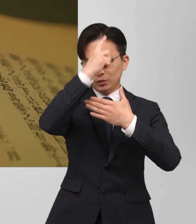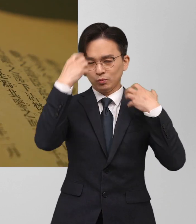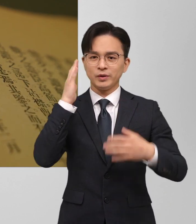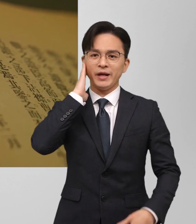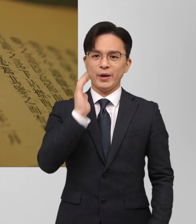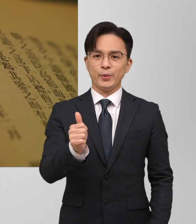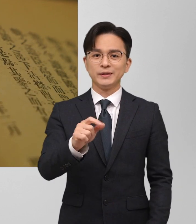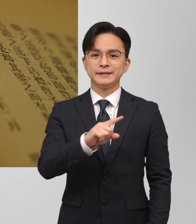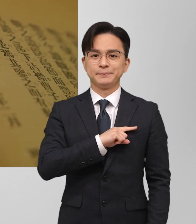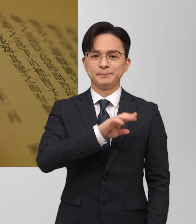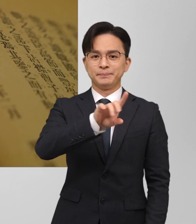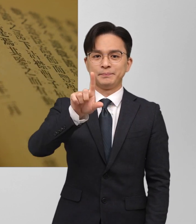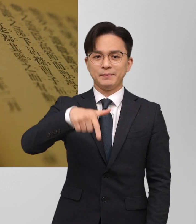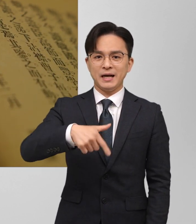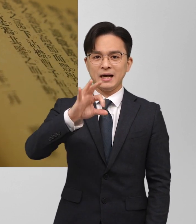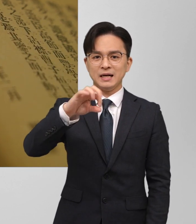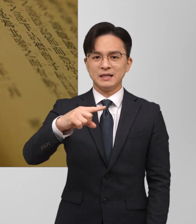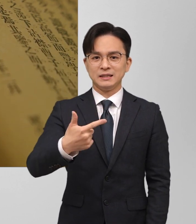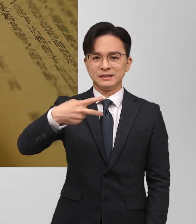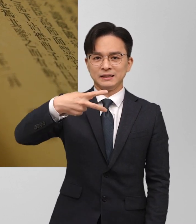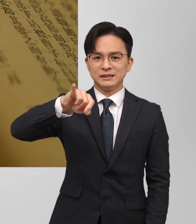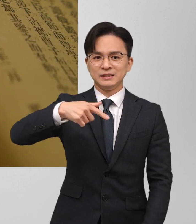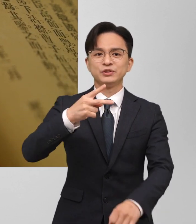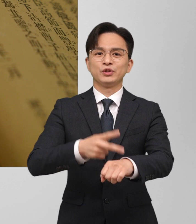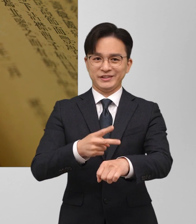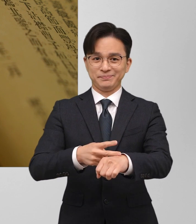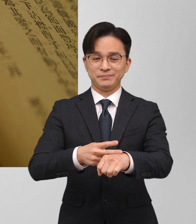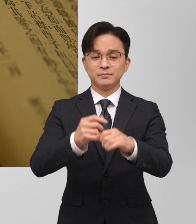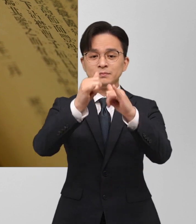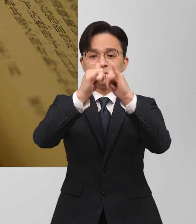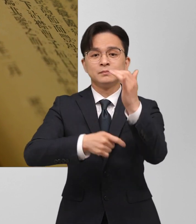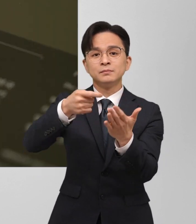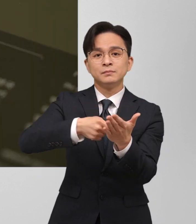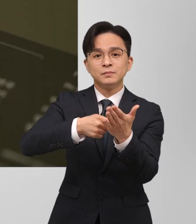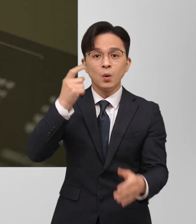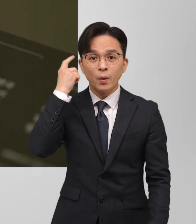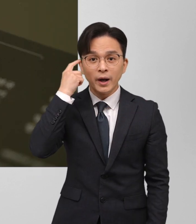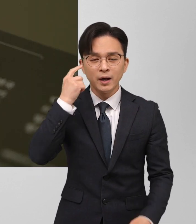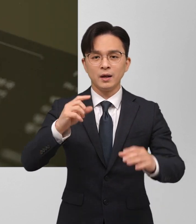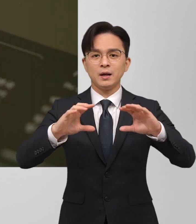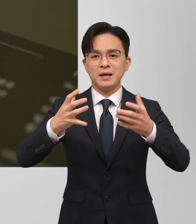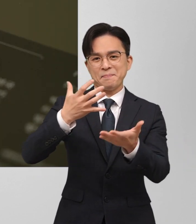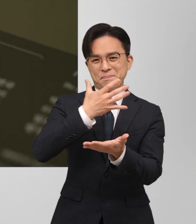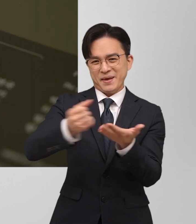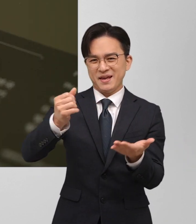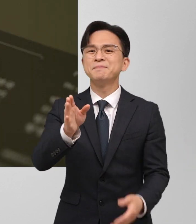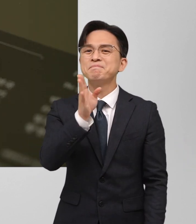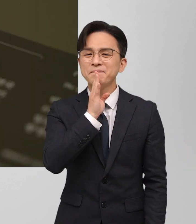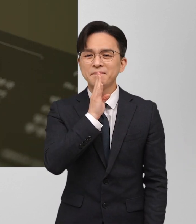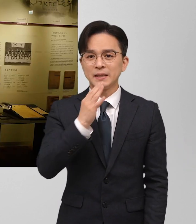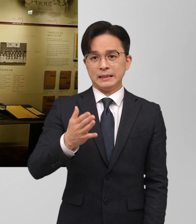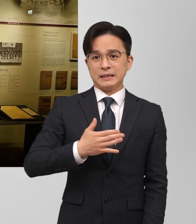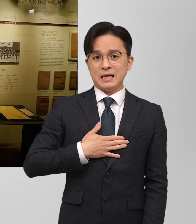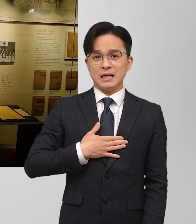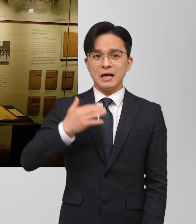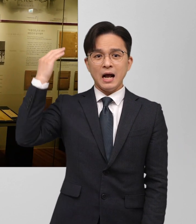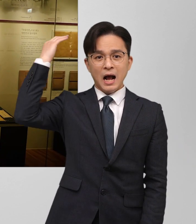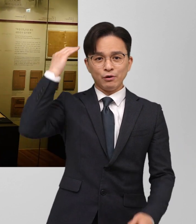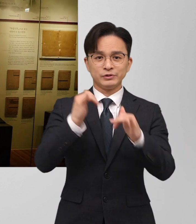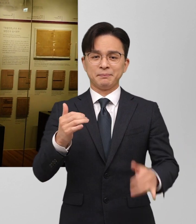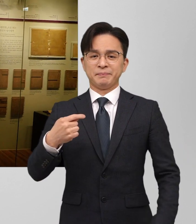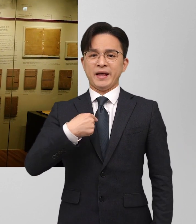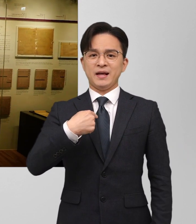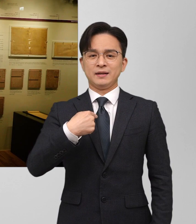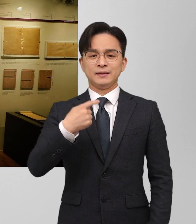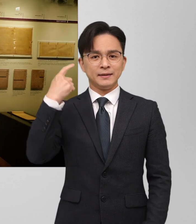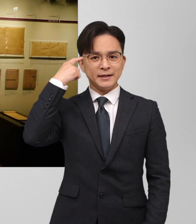지내신 박은식 선생님이 저술한 역사서로 나라를 잃었더라도 그 혼을 잃고 있지 않으면은 언젠가는 나라를